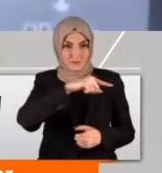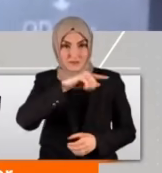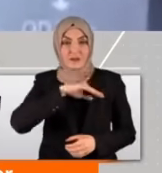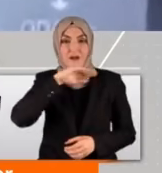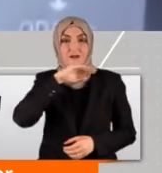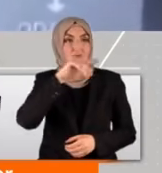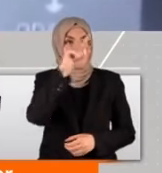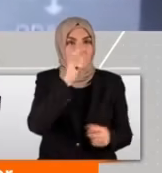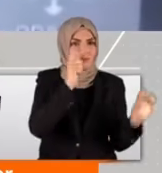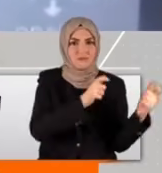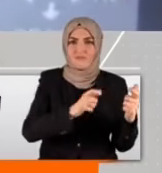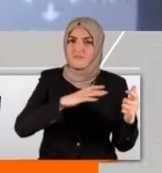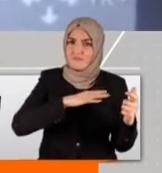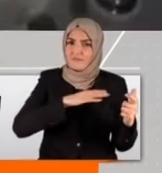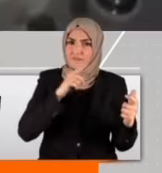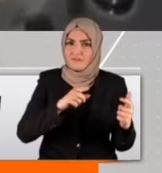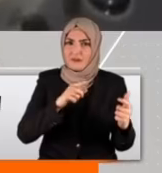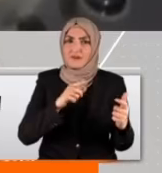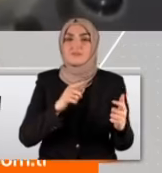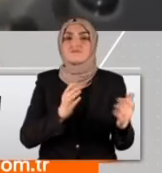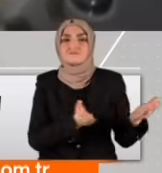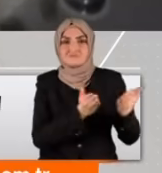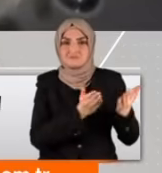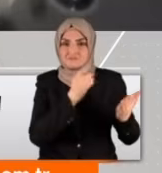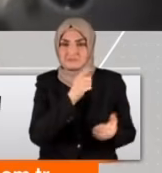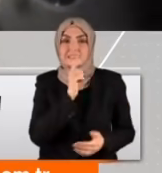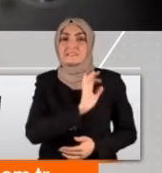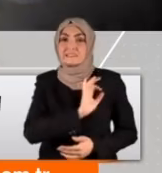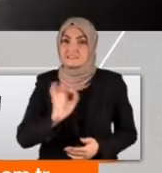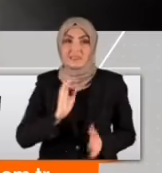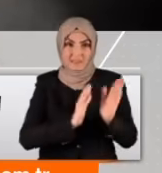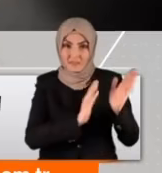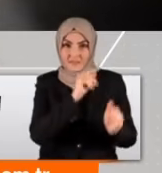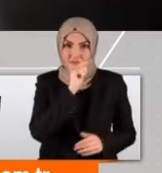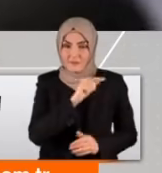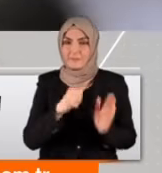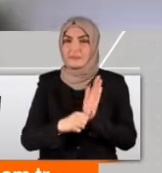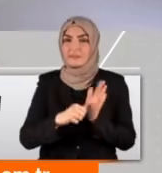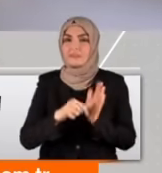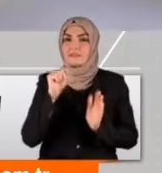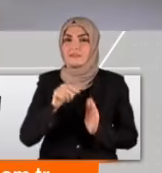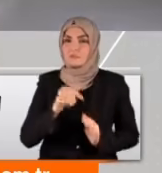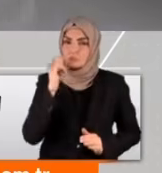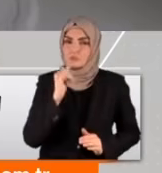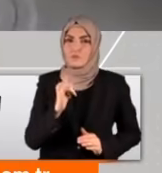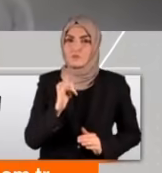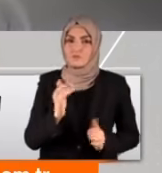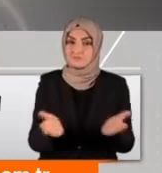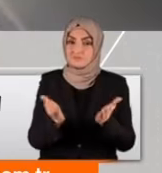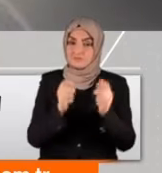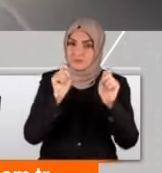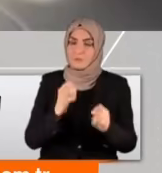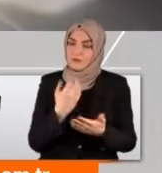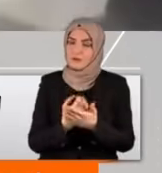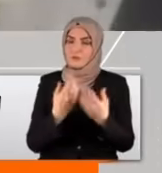Avrupa Yunanistan'ı Şımartmaya ve olanlara sessiz kalmaya devam ettikçe tarihi bu kötülüğün azmettiricisi olarak geçecektir sözleriyle